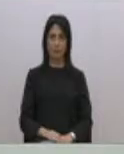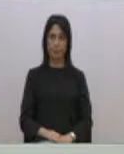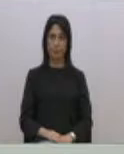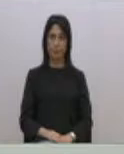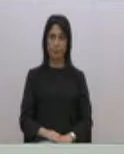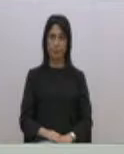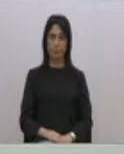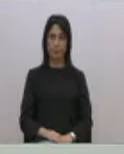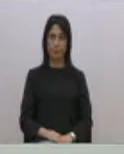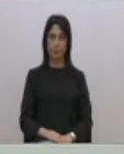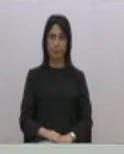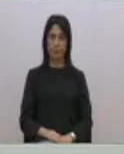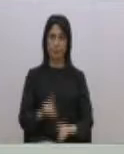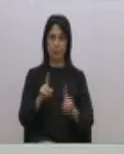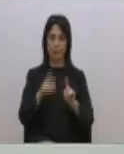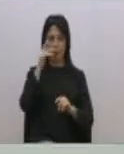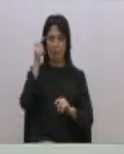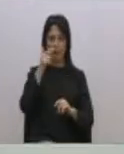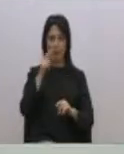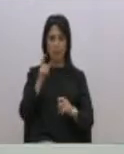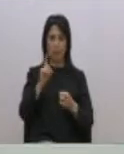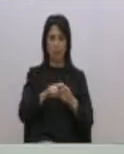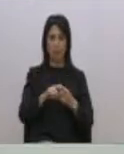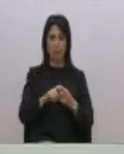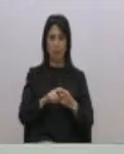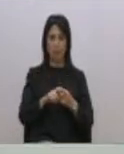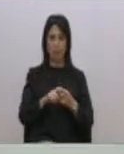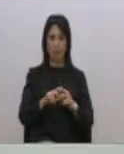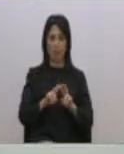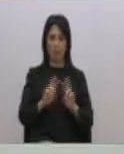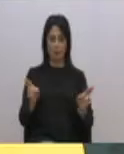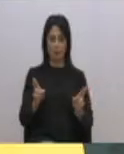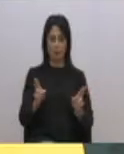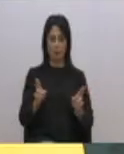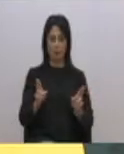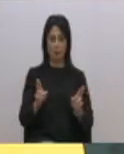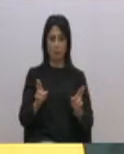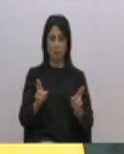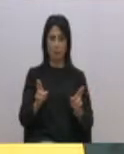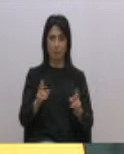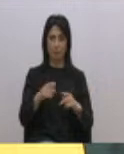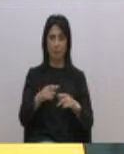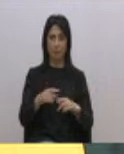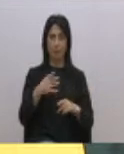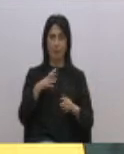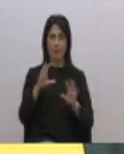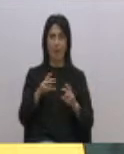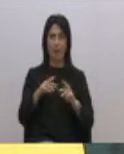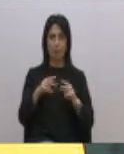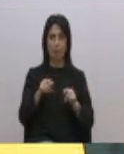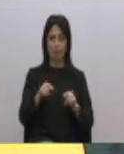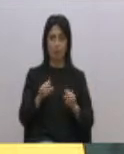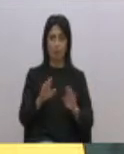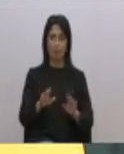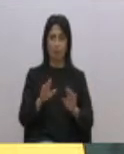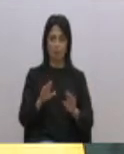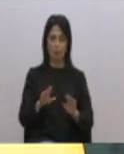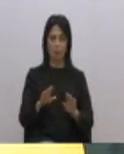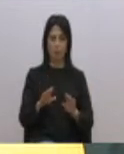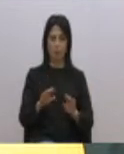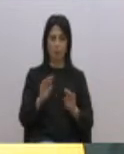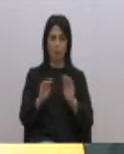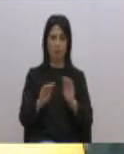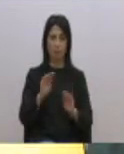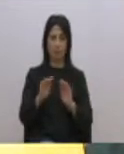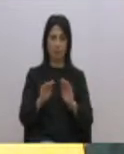მადლობა, შემდეგი ზოგადი განათლების შესახებ განაცხადება. ანალოგიურად ზოგადი განათლების შესახებ საქართველოს კანონშიც მხოლოდ და მხოლოდ